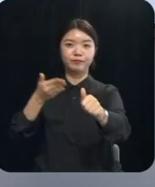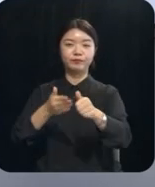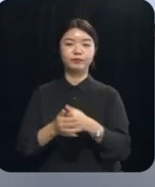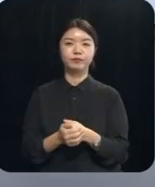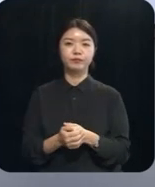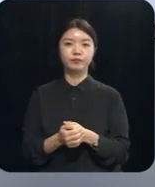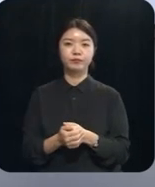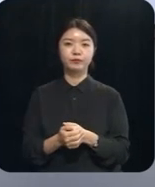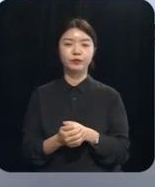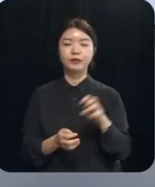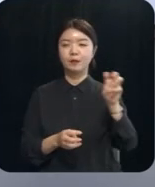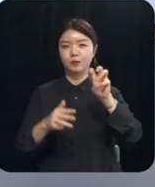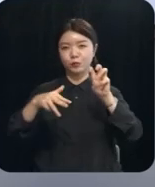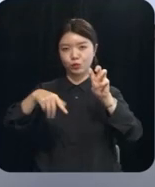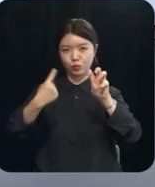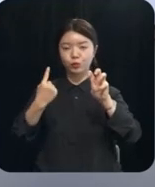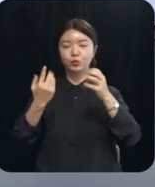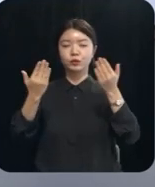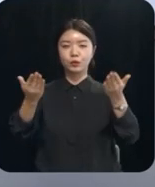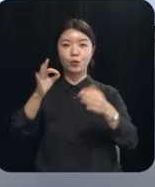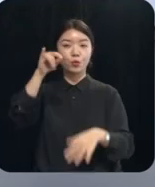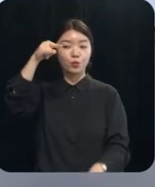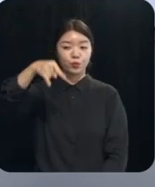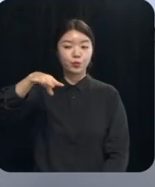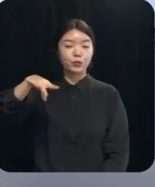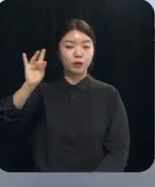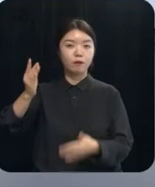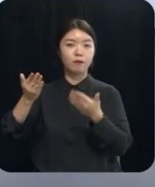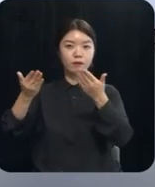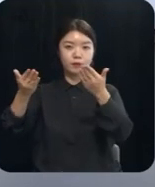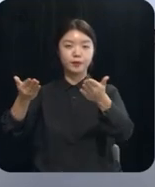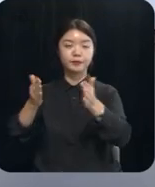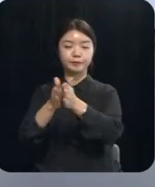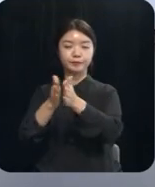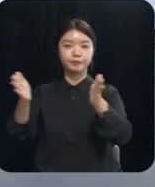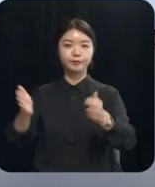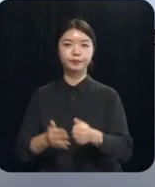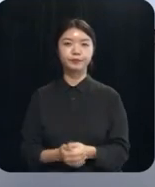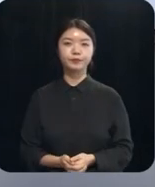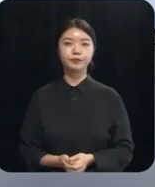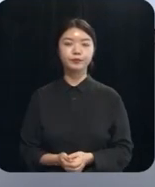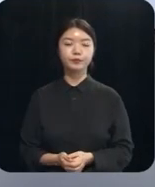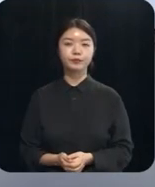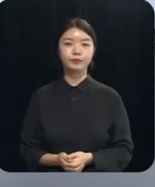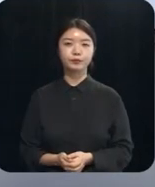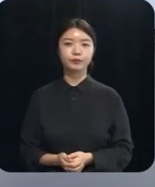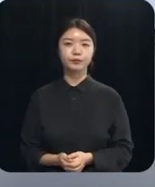드리겠습니다. 30초고요. 위성곤 후보 먼저 시작을 해 주시기 바랍니다.